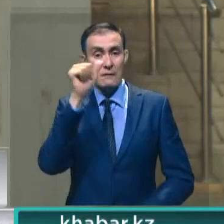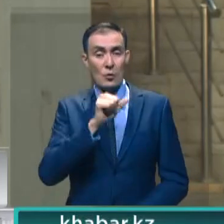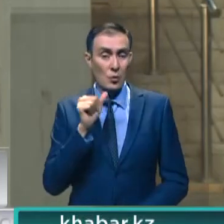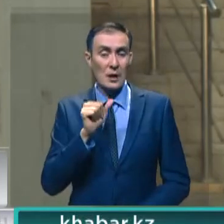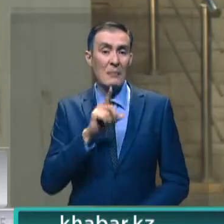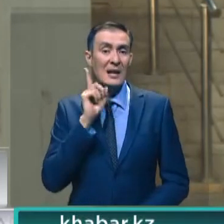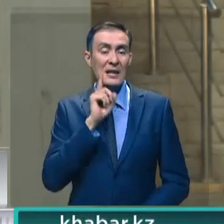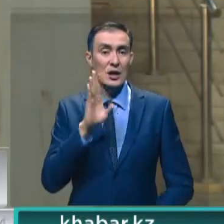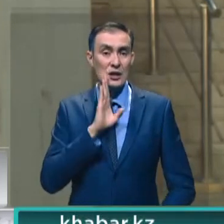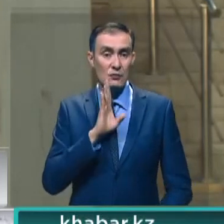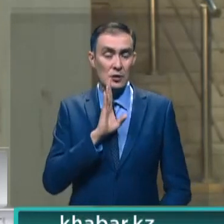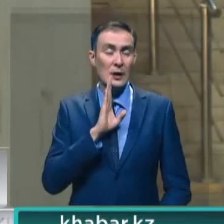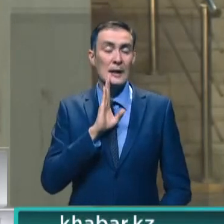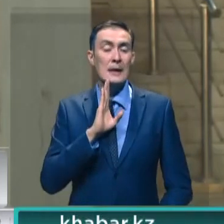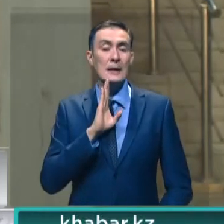молодая девушка,